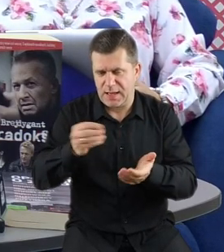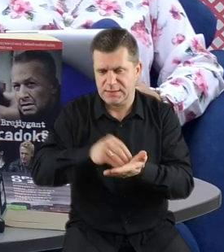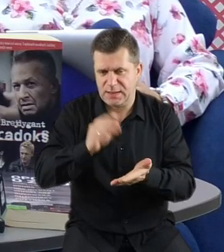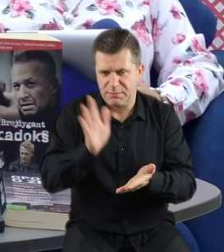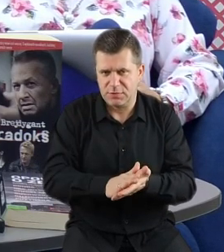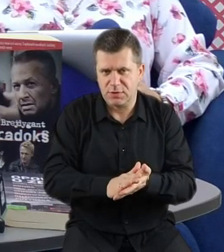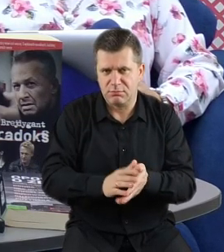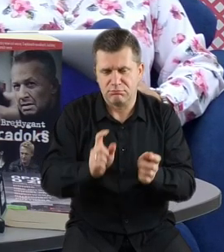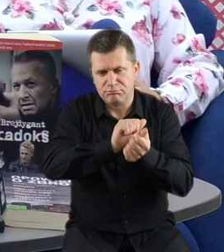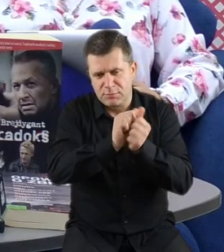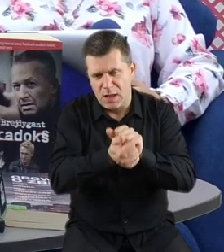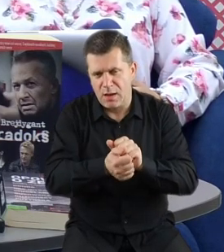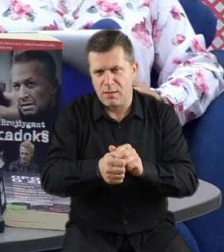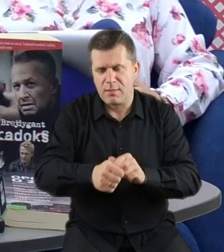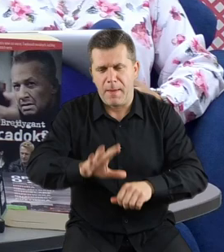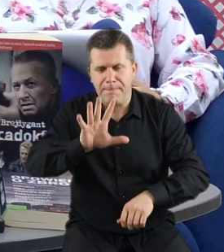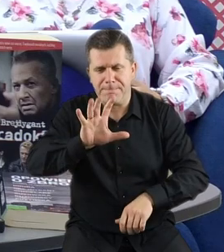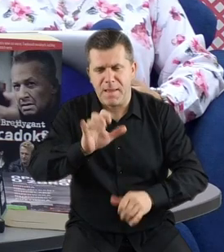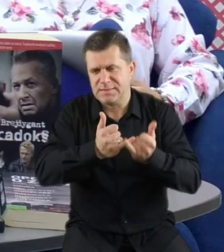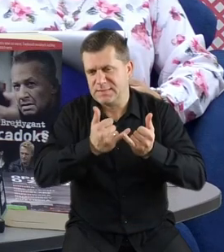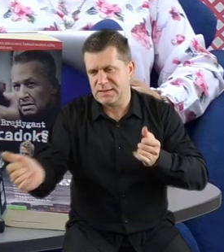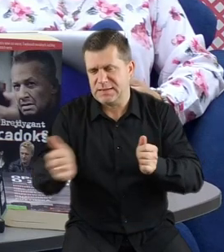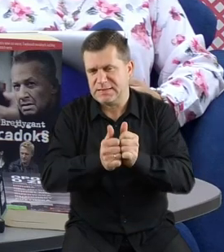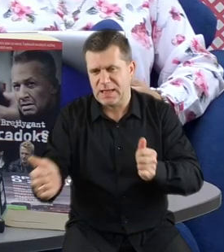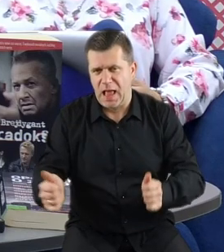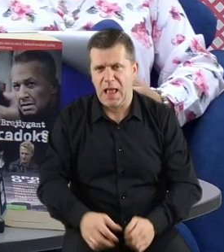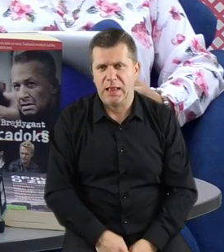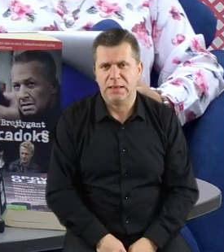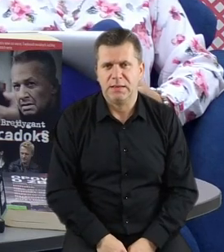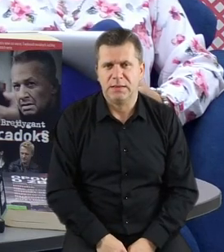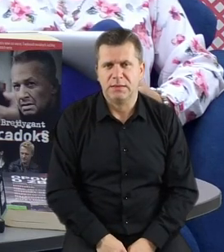które sobie zapisałem, przerabiałbym to na 500 zdań,